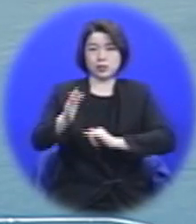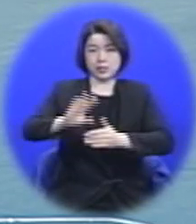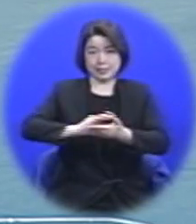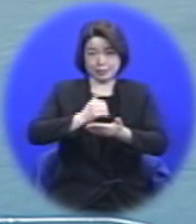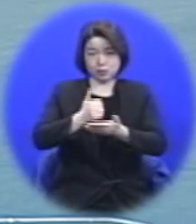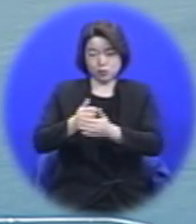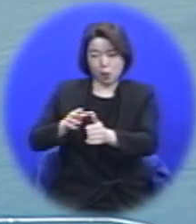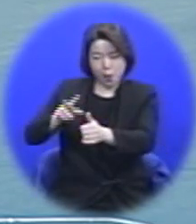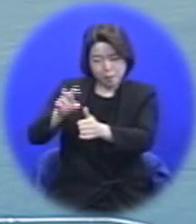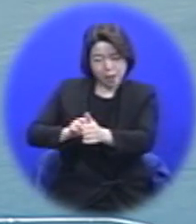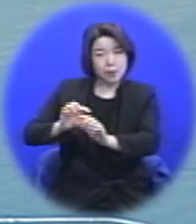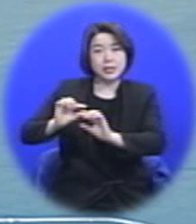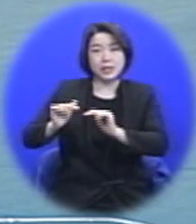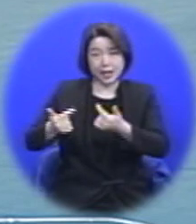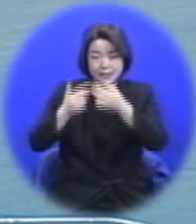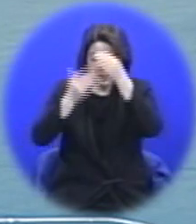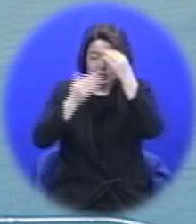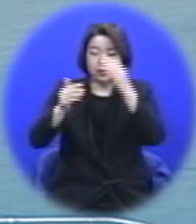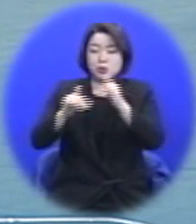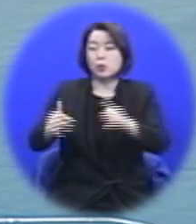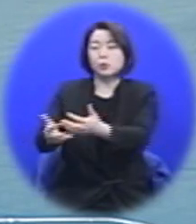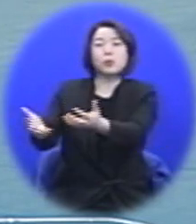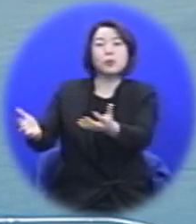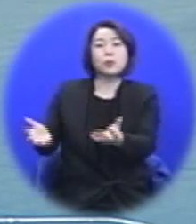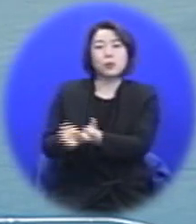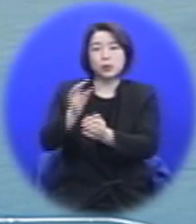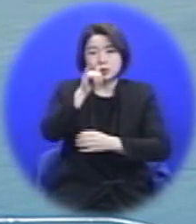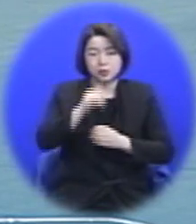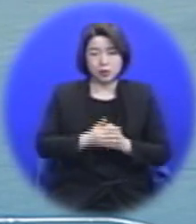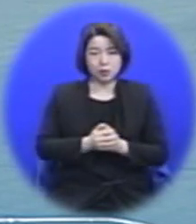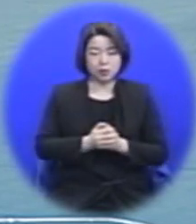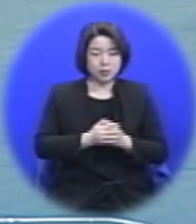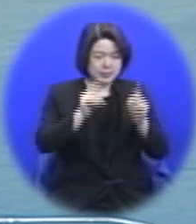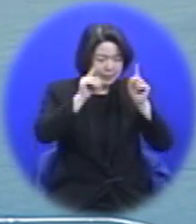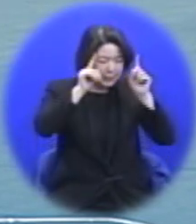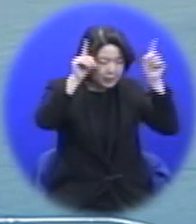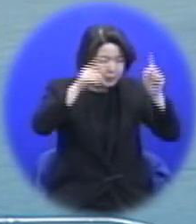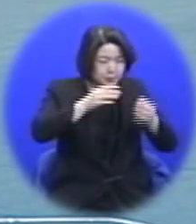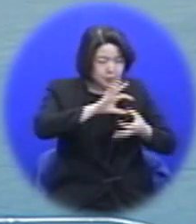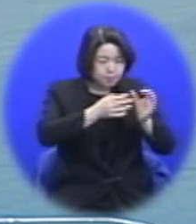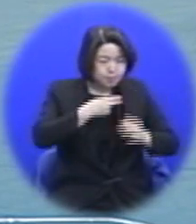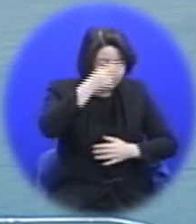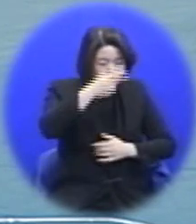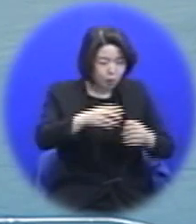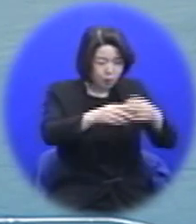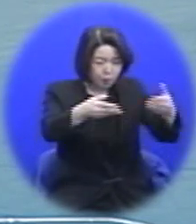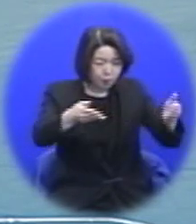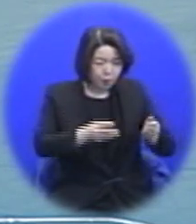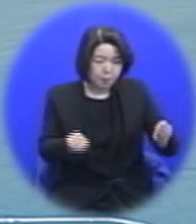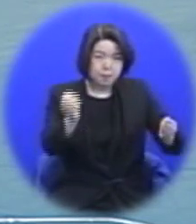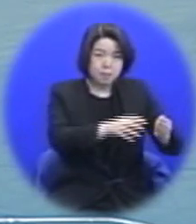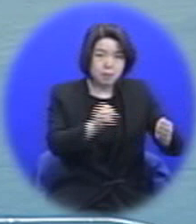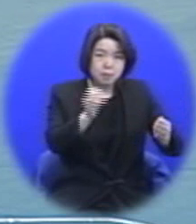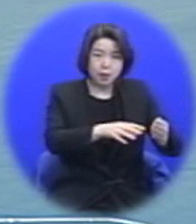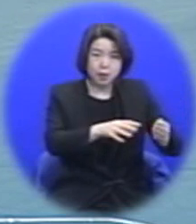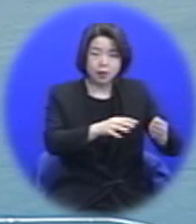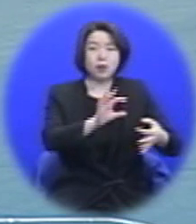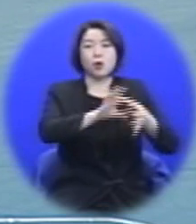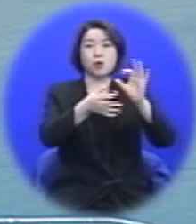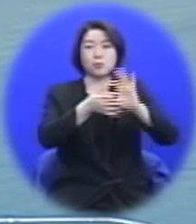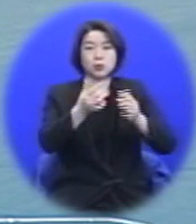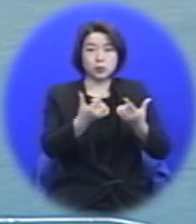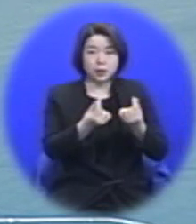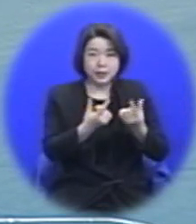배반하지 않은 성도들을 말합니다. 진노의 포도주 틀에 내 던져지는 이 포도 같은